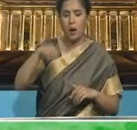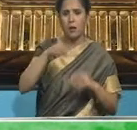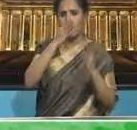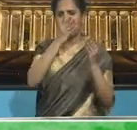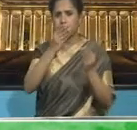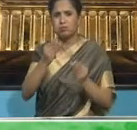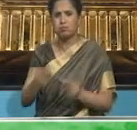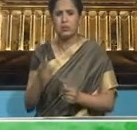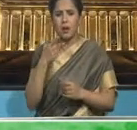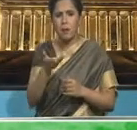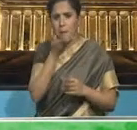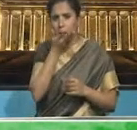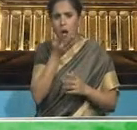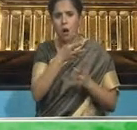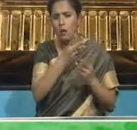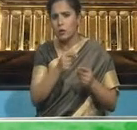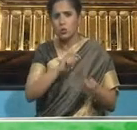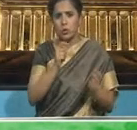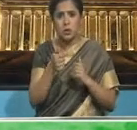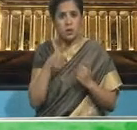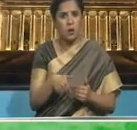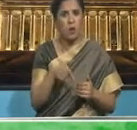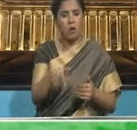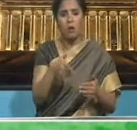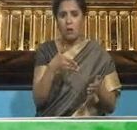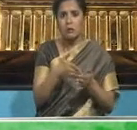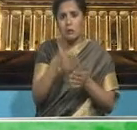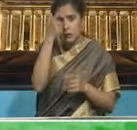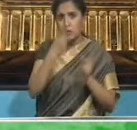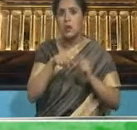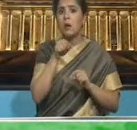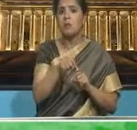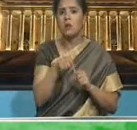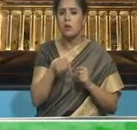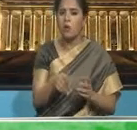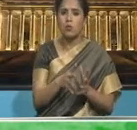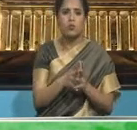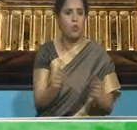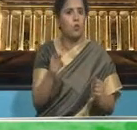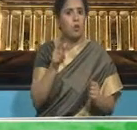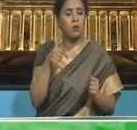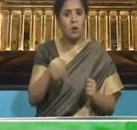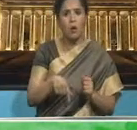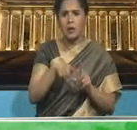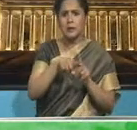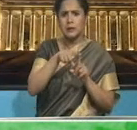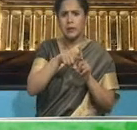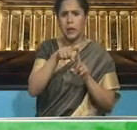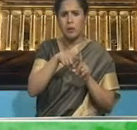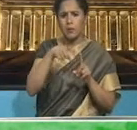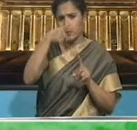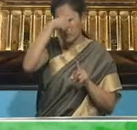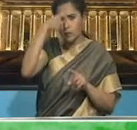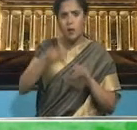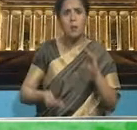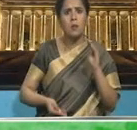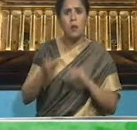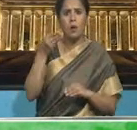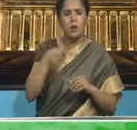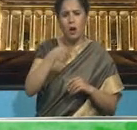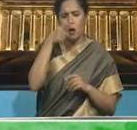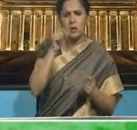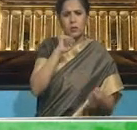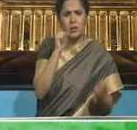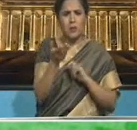हैं जिनका सामना शीघ्रता ही करना है। वैश्विक तापमान बढ़ रहा है और मौसम में बदलाव